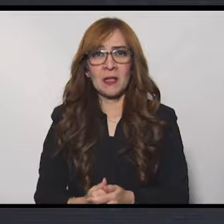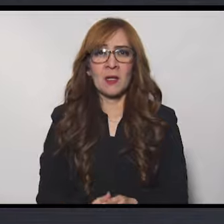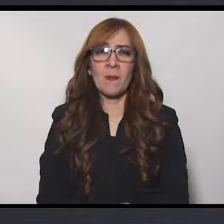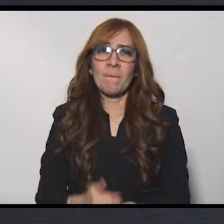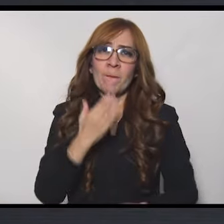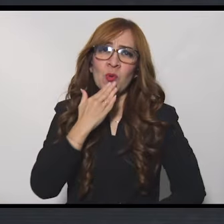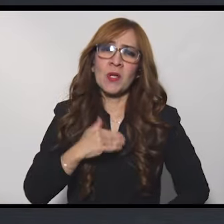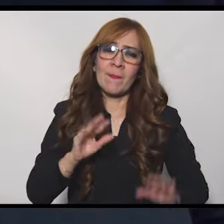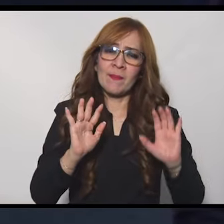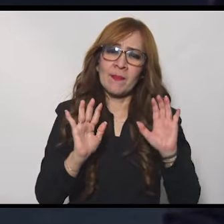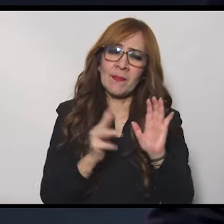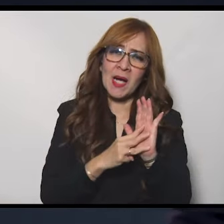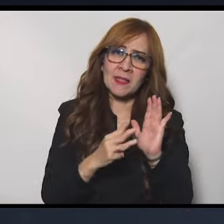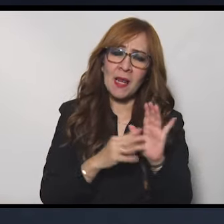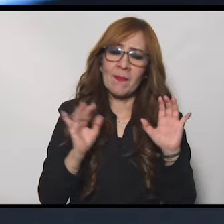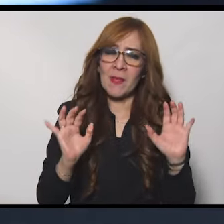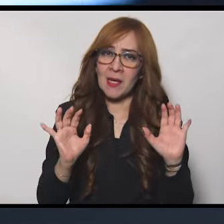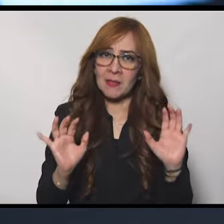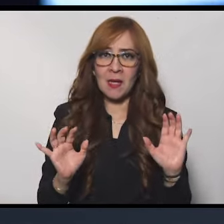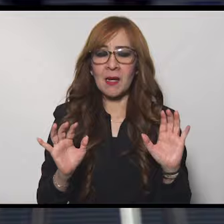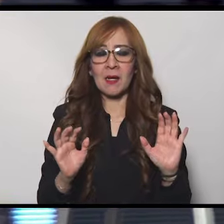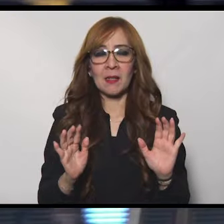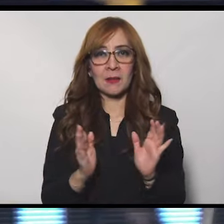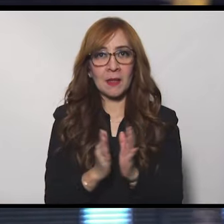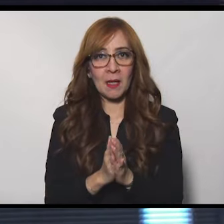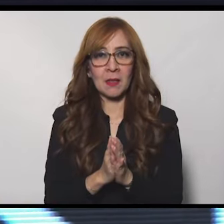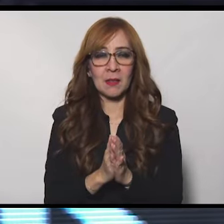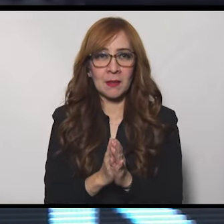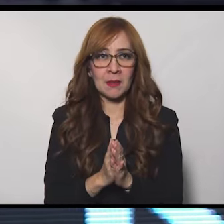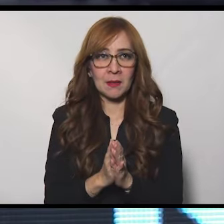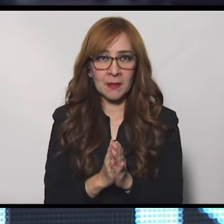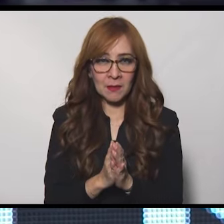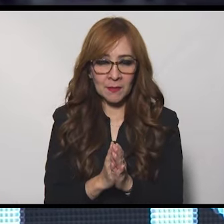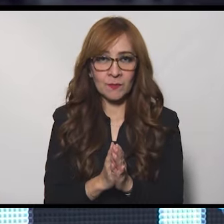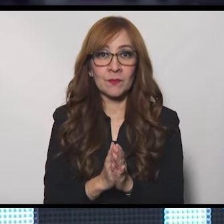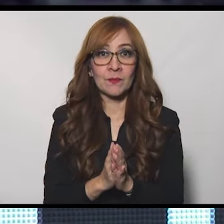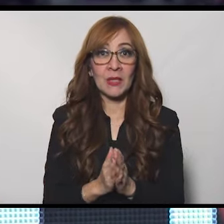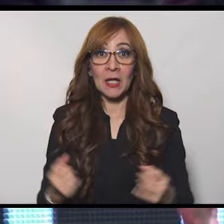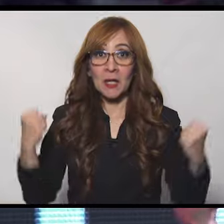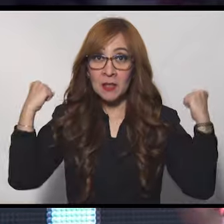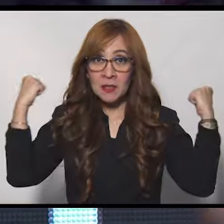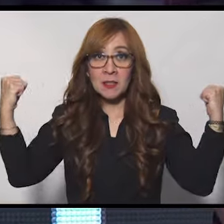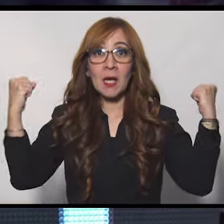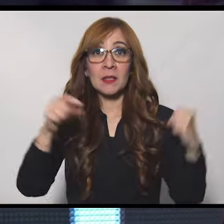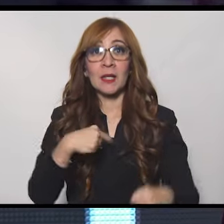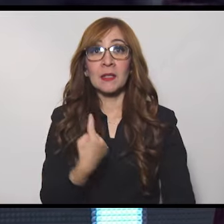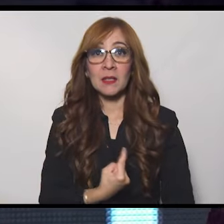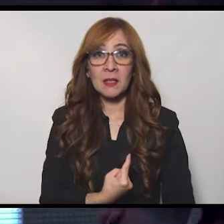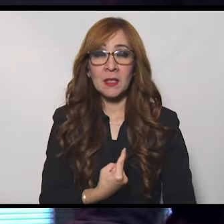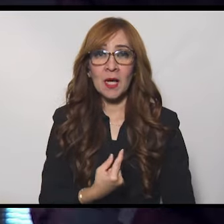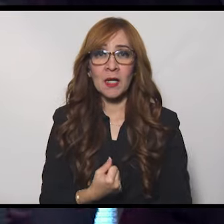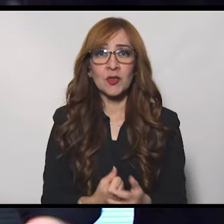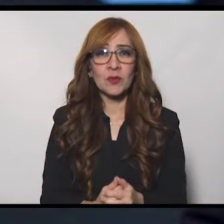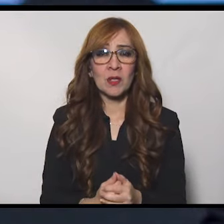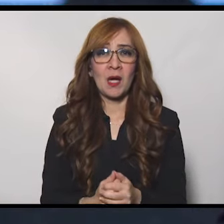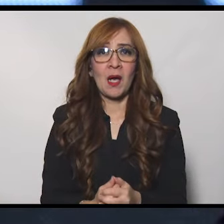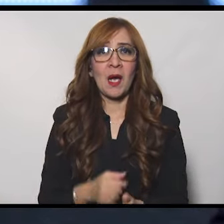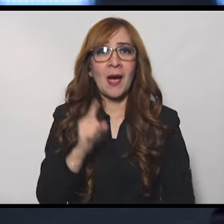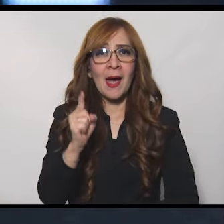drama. Ya. Kemudian kesehatan kita juga